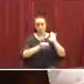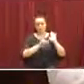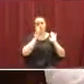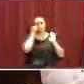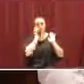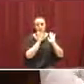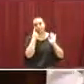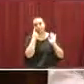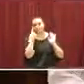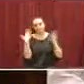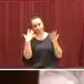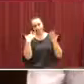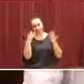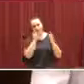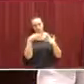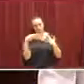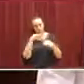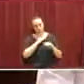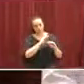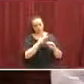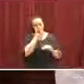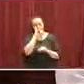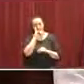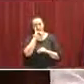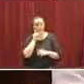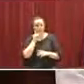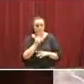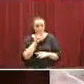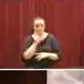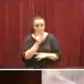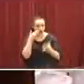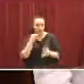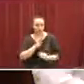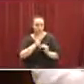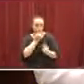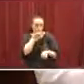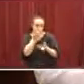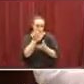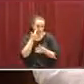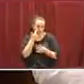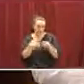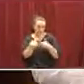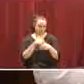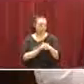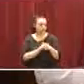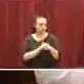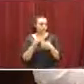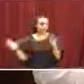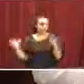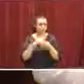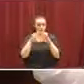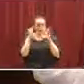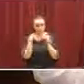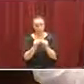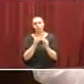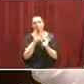resolució d'aquest aspecte per tal de veure si estava dient la veritat o no en les seves declaracions. Tot això confirma el que molts